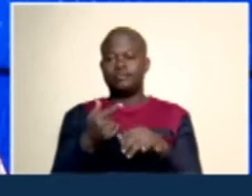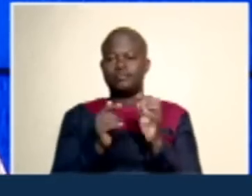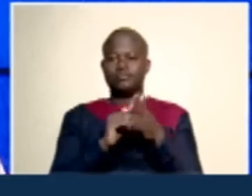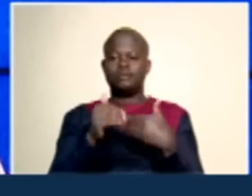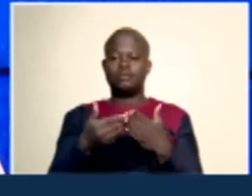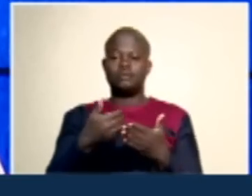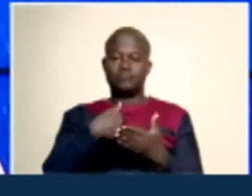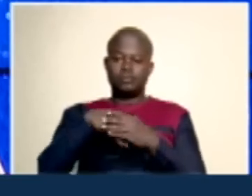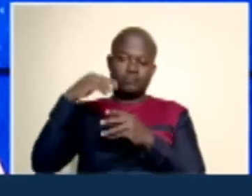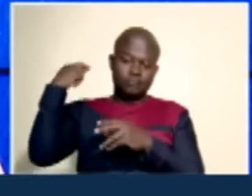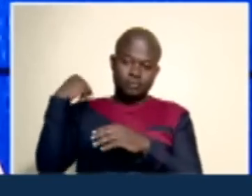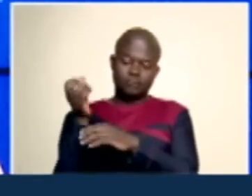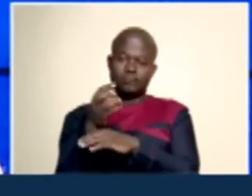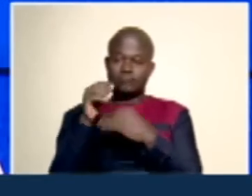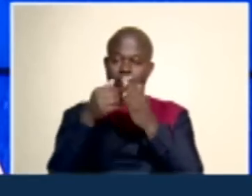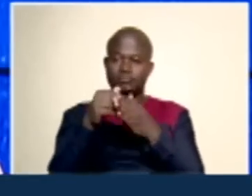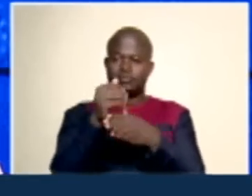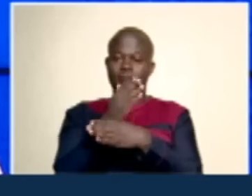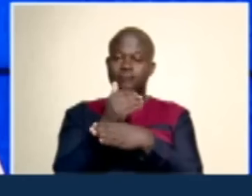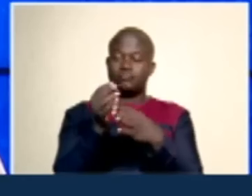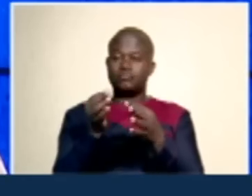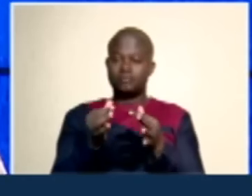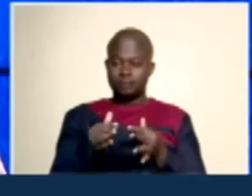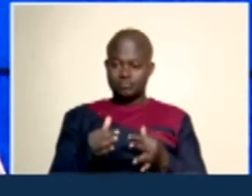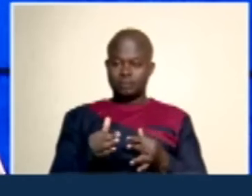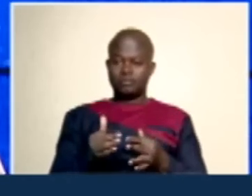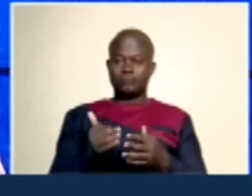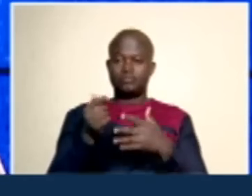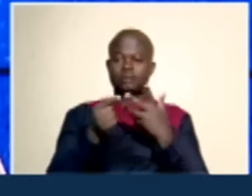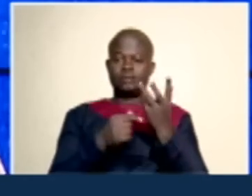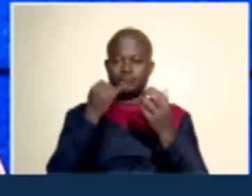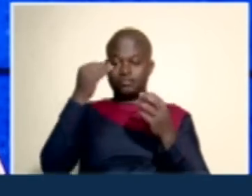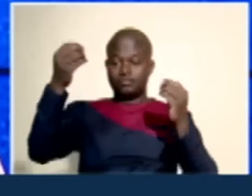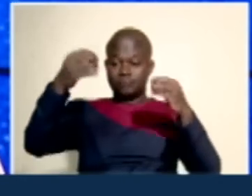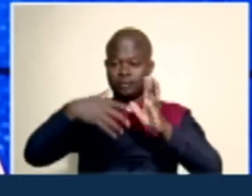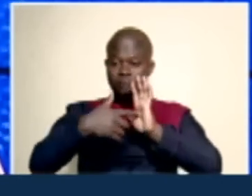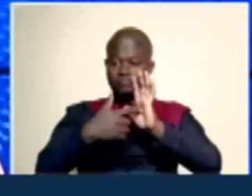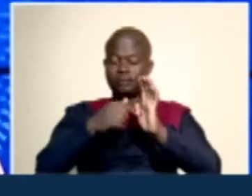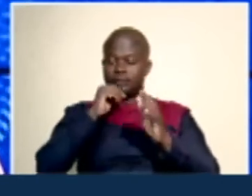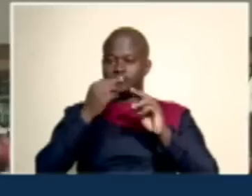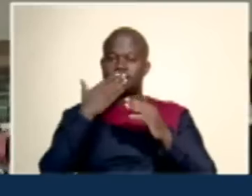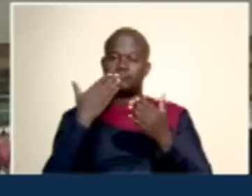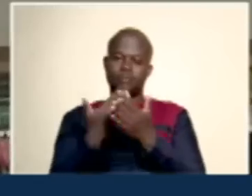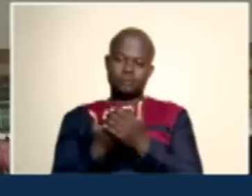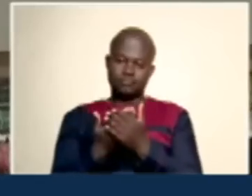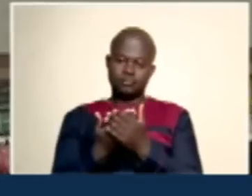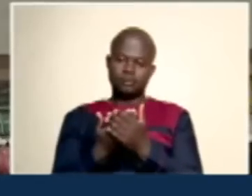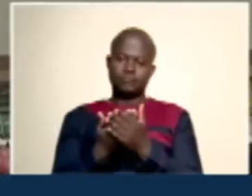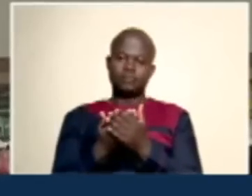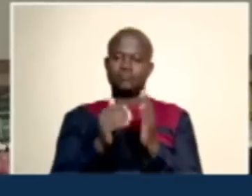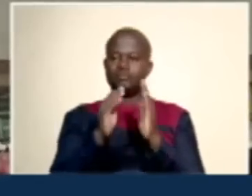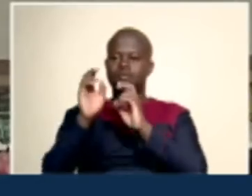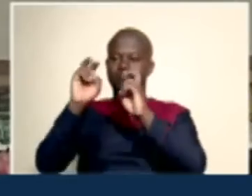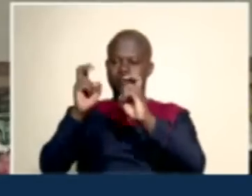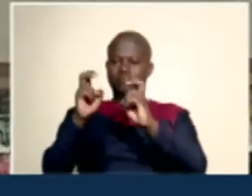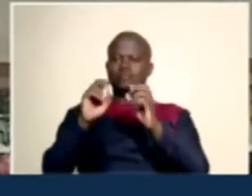tukaba dufite n'inshingano y'ubujyanama kuri Minisiteri y'imari, aho iyo bigaragaye ko hari ikitagenda neza. Biteganijwe ko